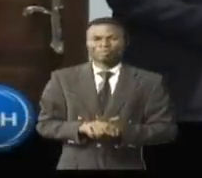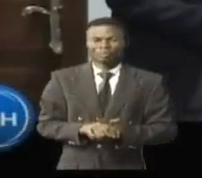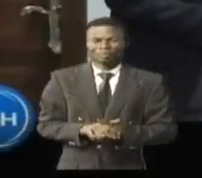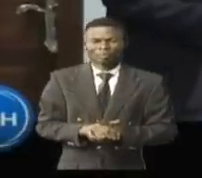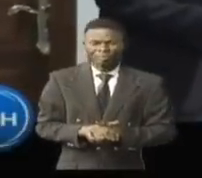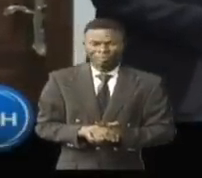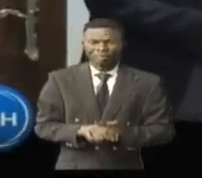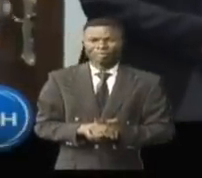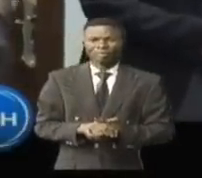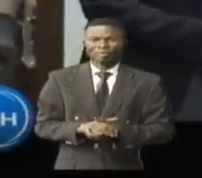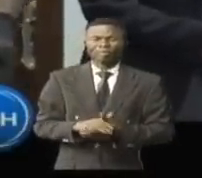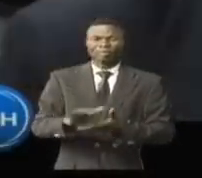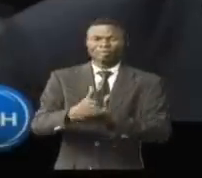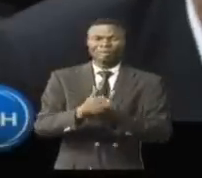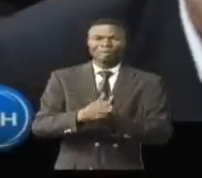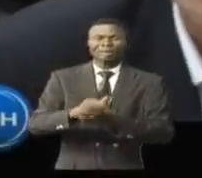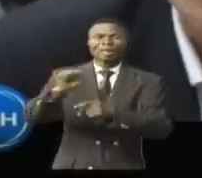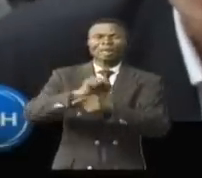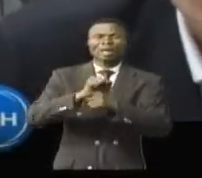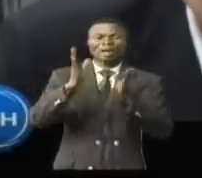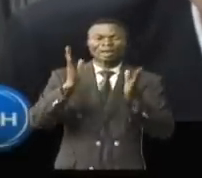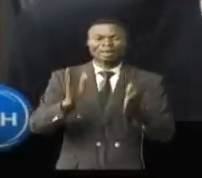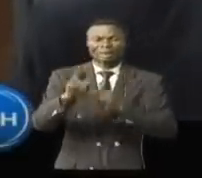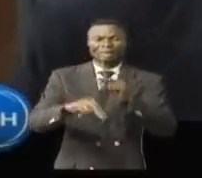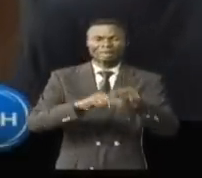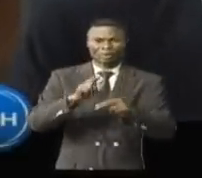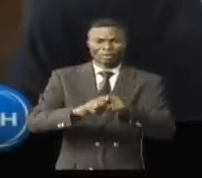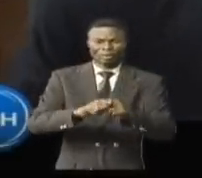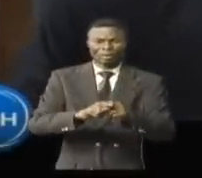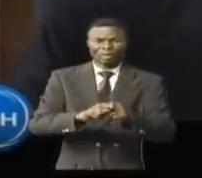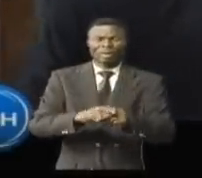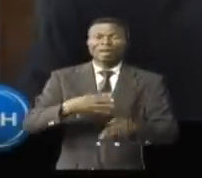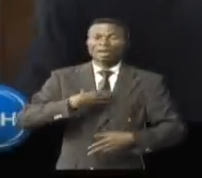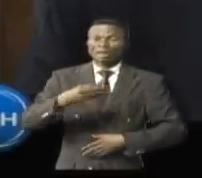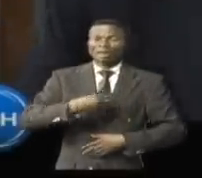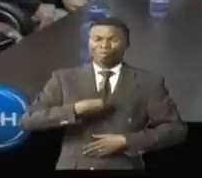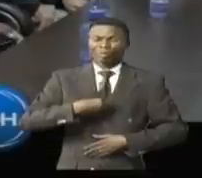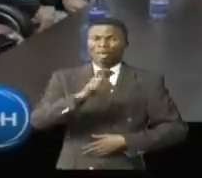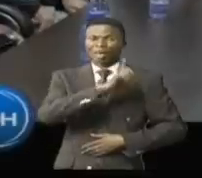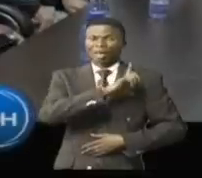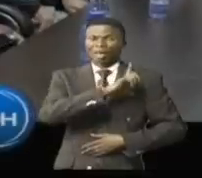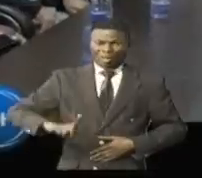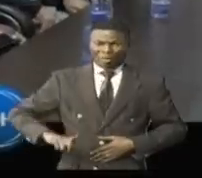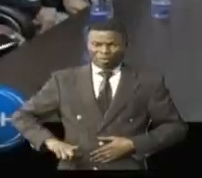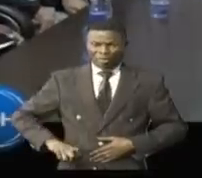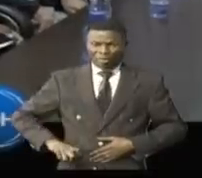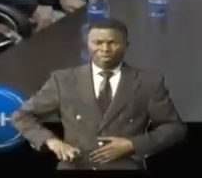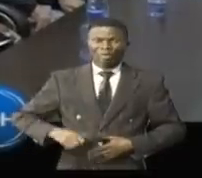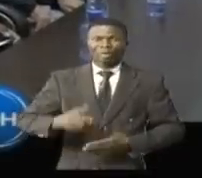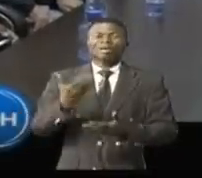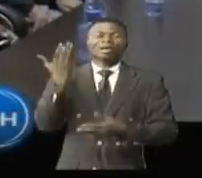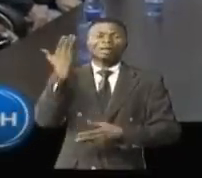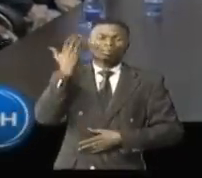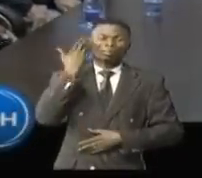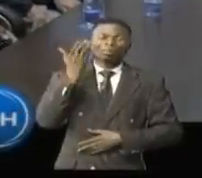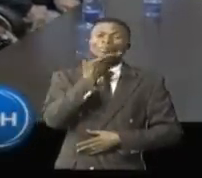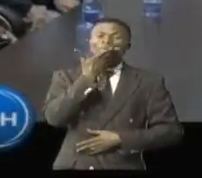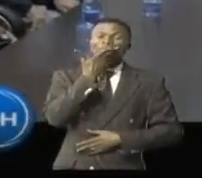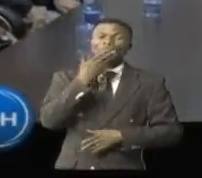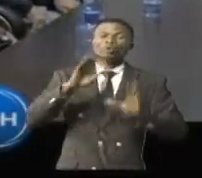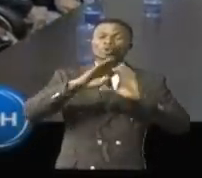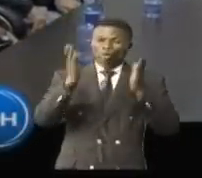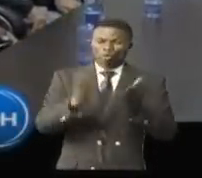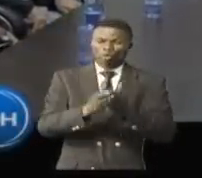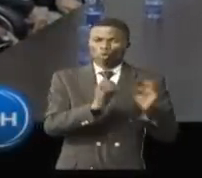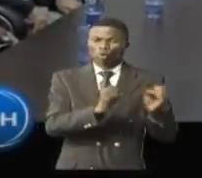l'amiable entre le sélectionneur national Hector Cooper et les Léopards Football Monsieur Senior. Tout s'est